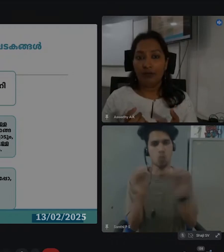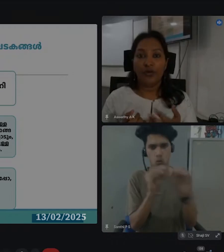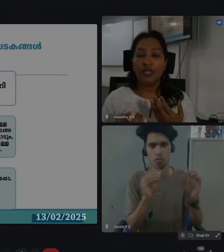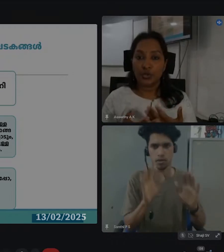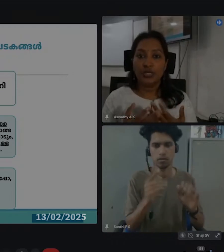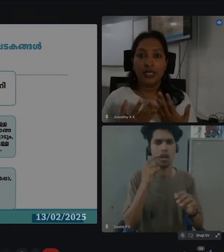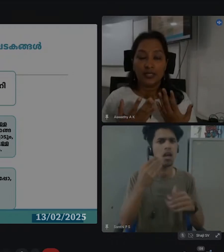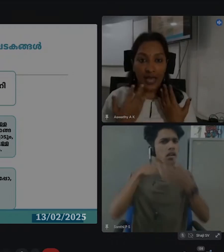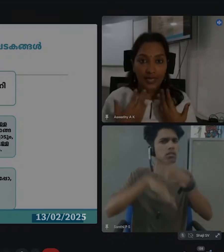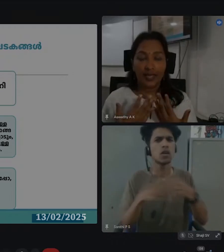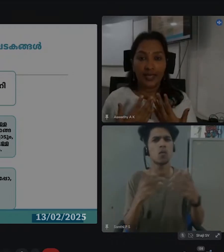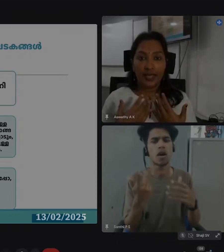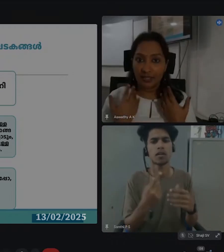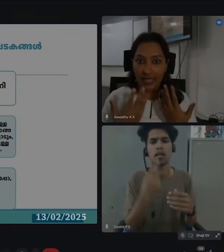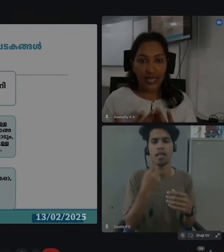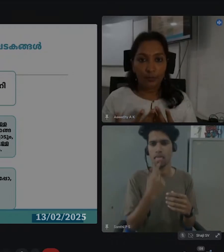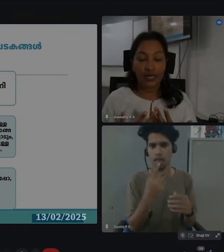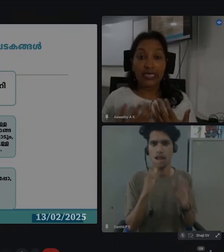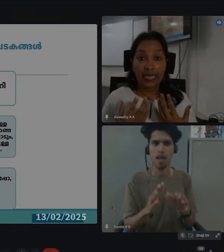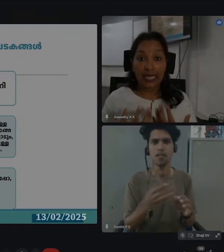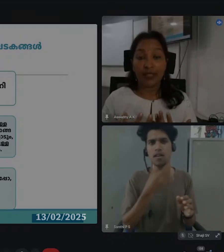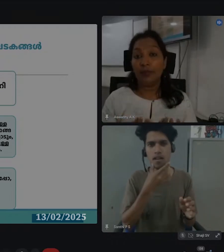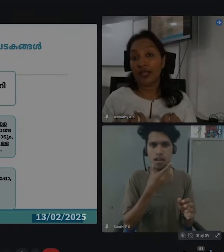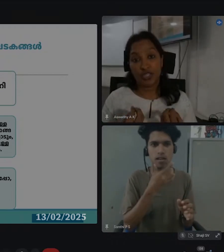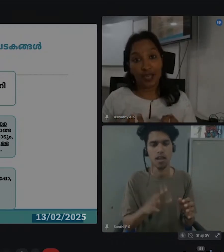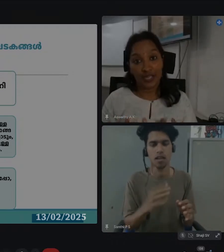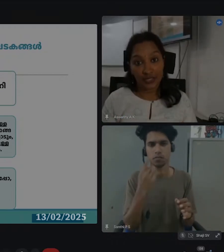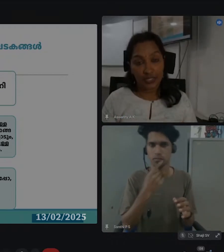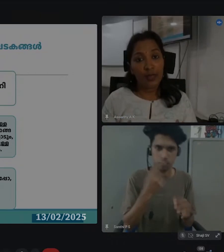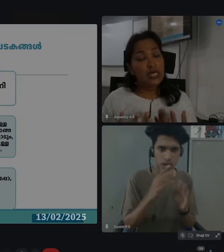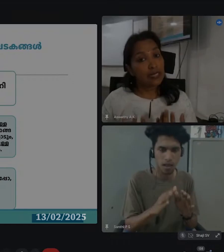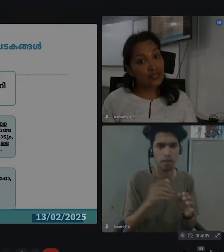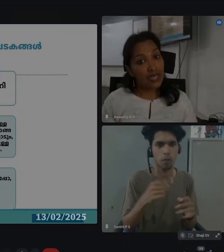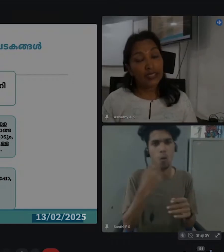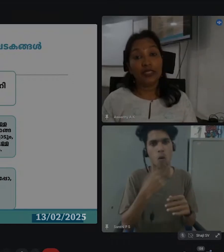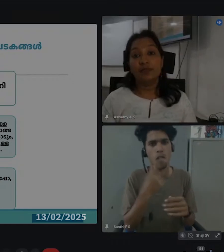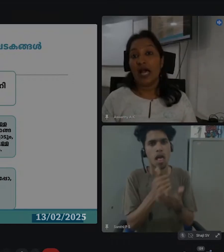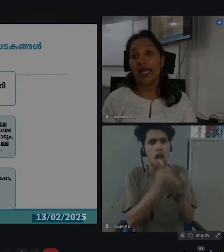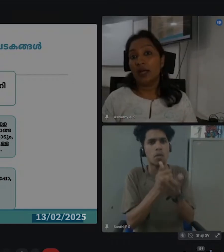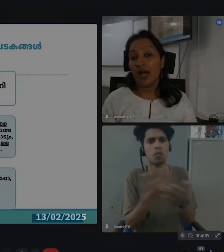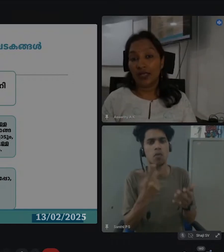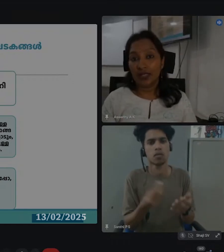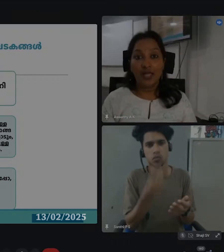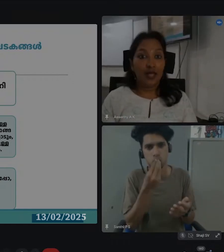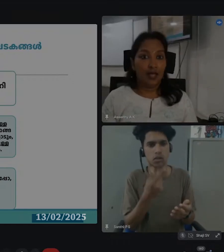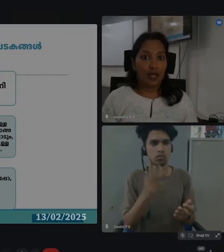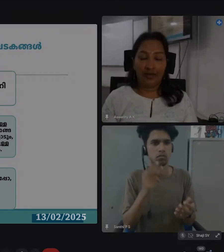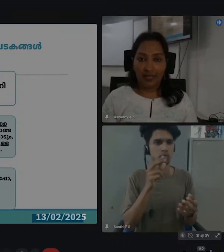നമുക്ക് നാവുണ്ട്, ചുണ്ട്, താടിയെല്ല് എന്നിവയെല്ലാം ഉണ്ട്. ഇതെല്ലാം നമ്മൾ ഭക്ഷണം കഴിക്കുന്നതിനും സംസാരിക്കുന്നതിനും